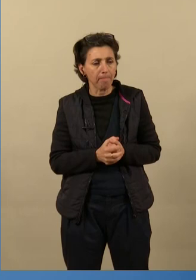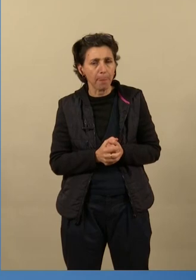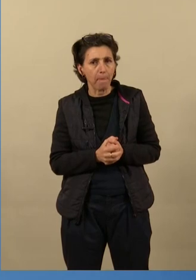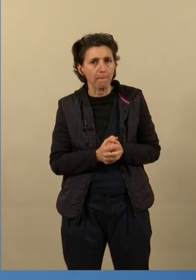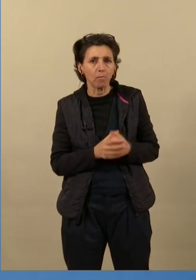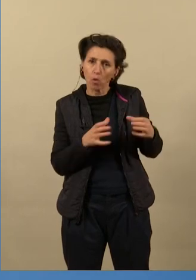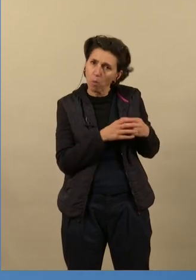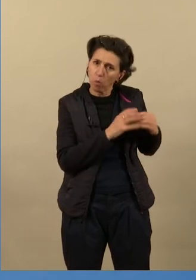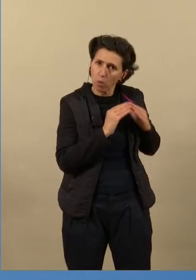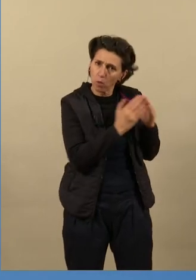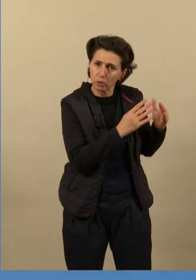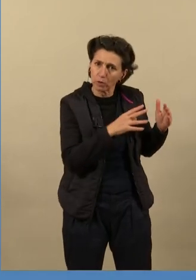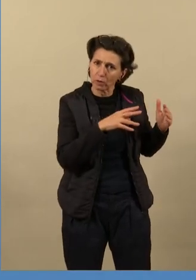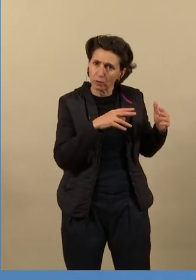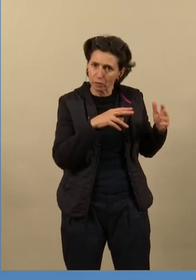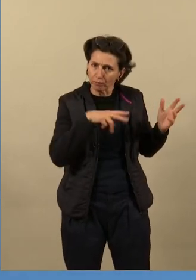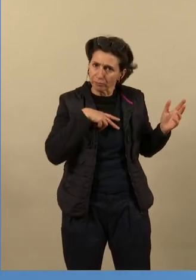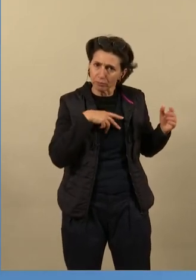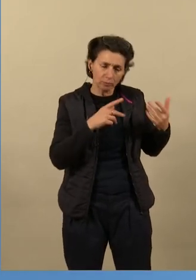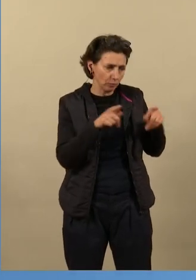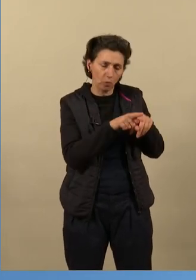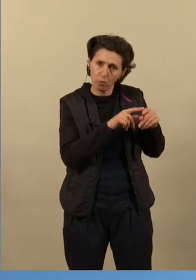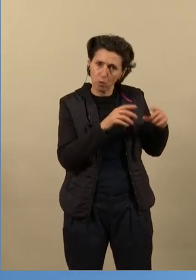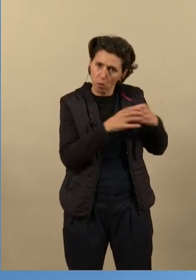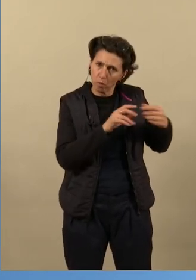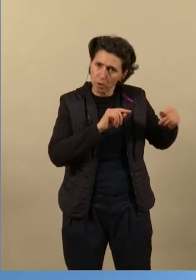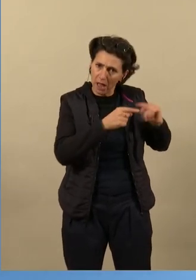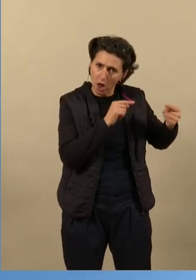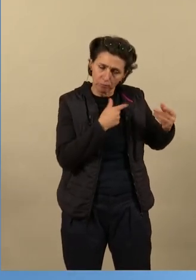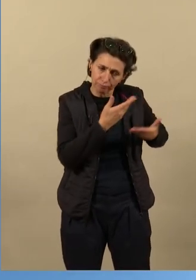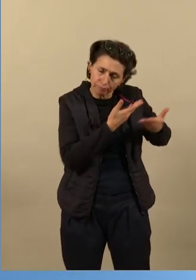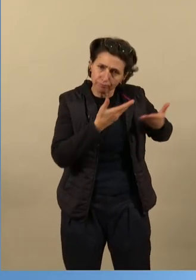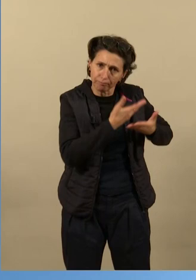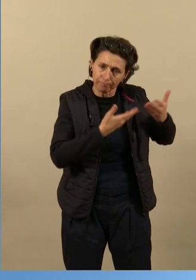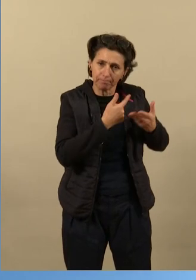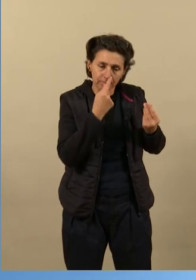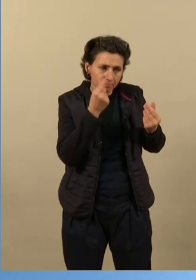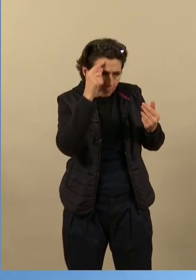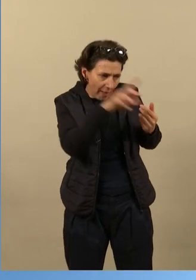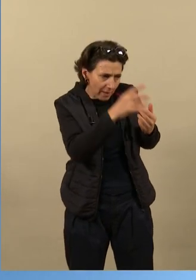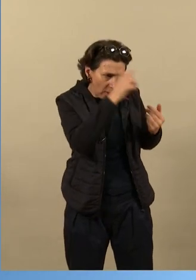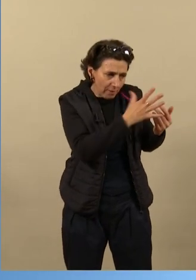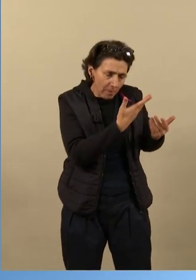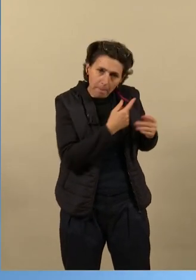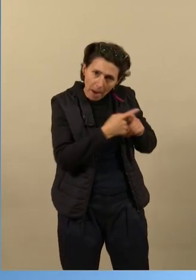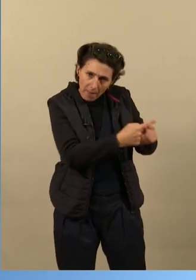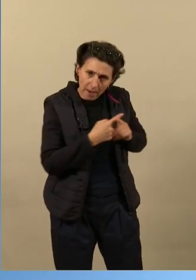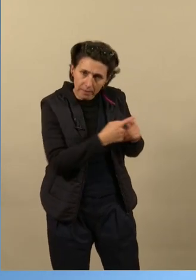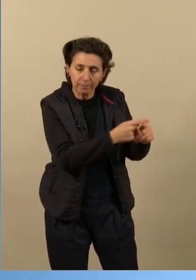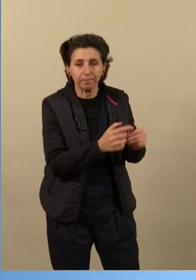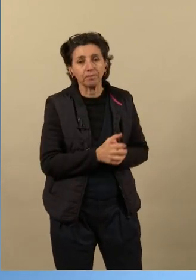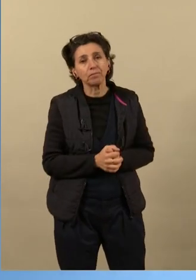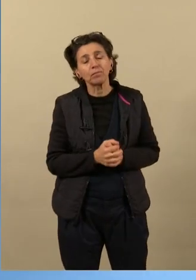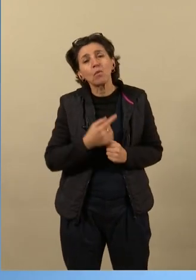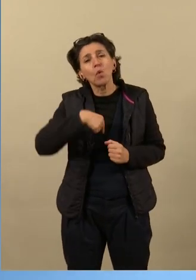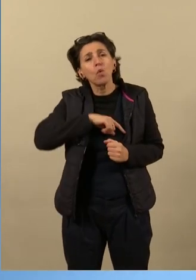communautaire mon groupe de dialogue pour avoir aussi des sentiments des uns et des autres nous